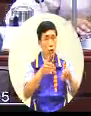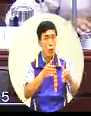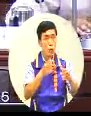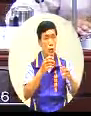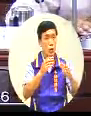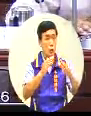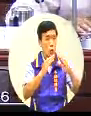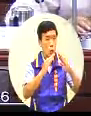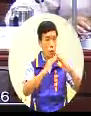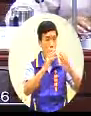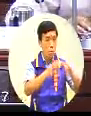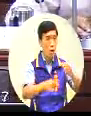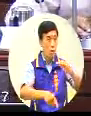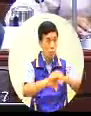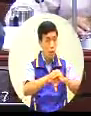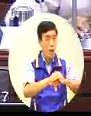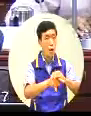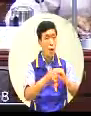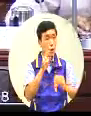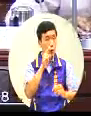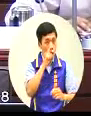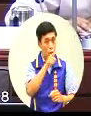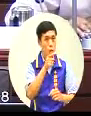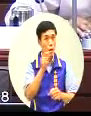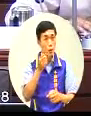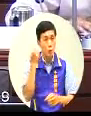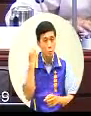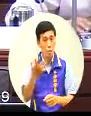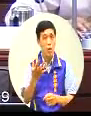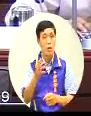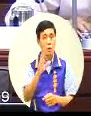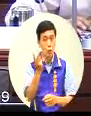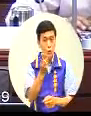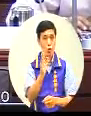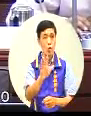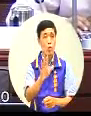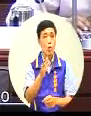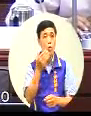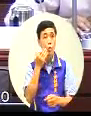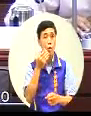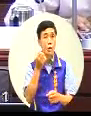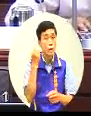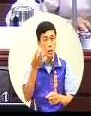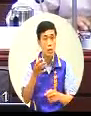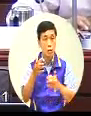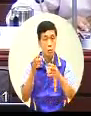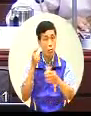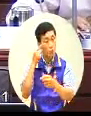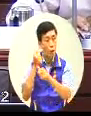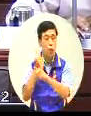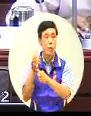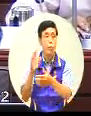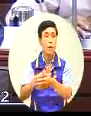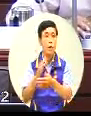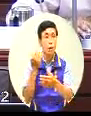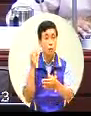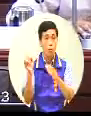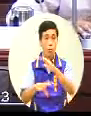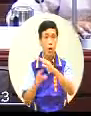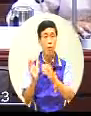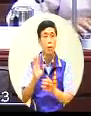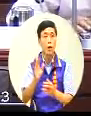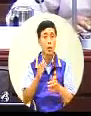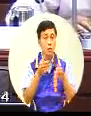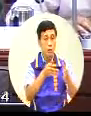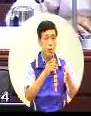建、新的违建都免扣入。但是如果老的违建基于公共